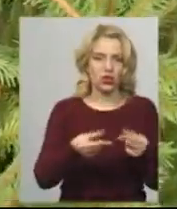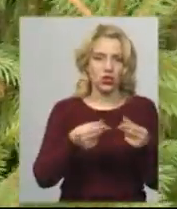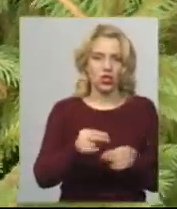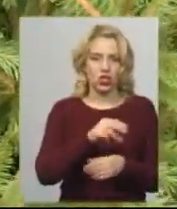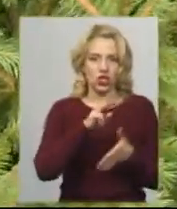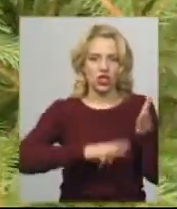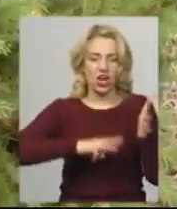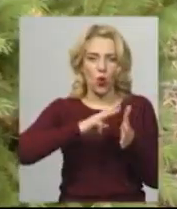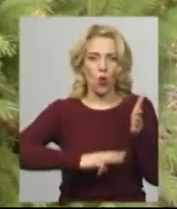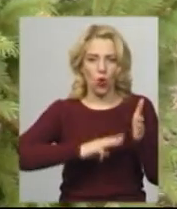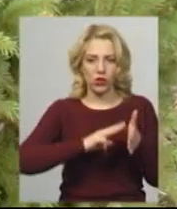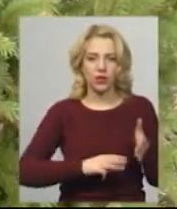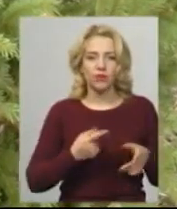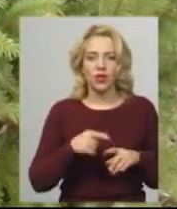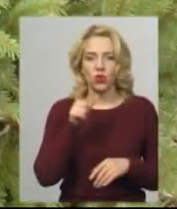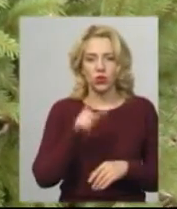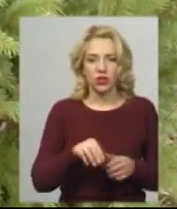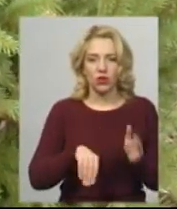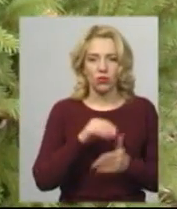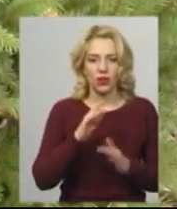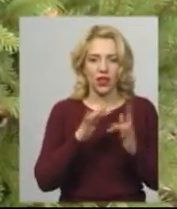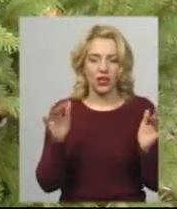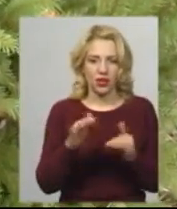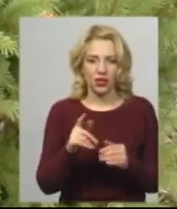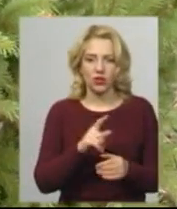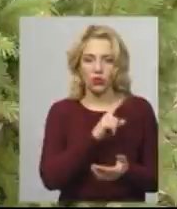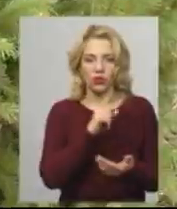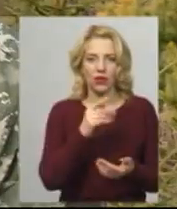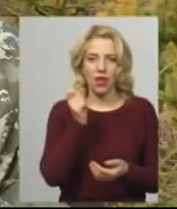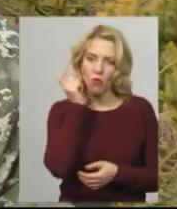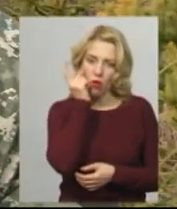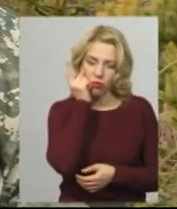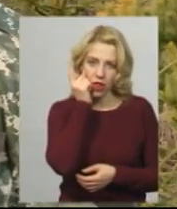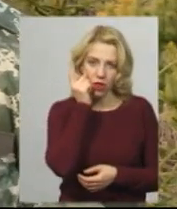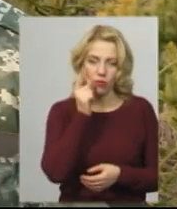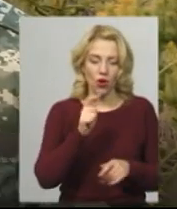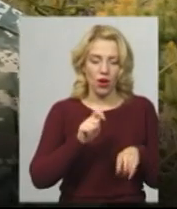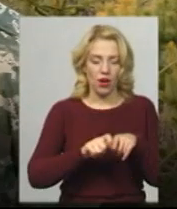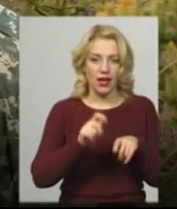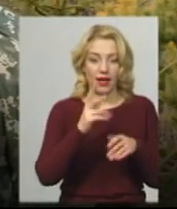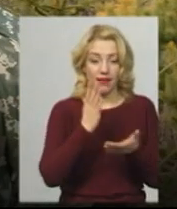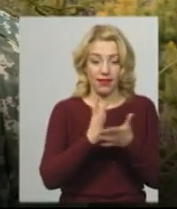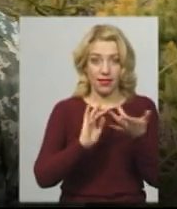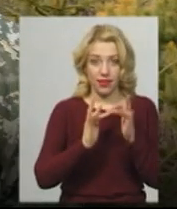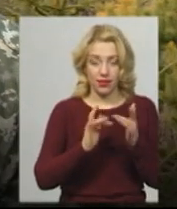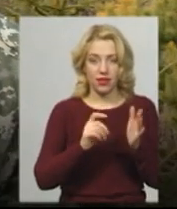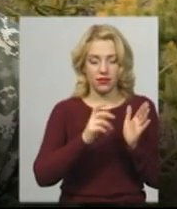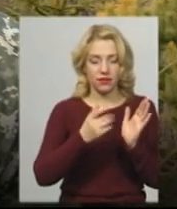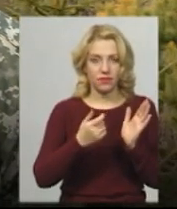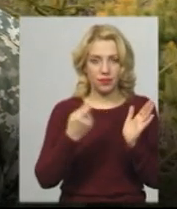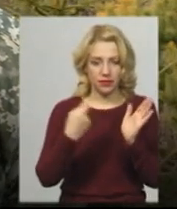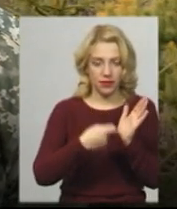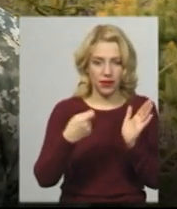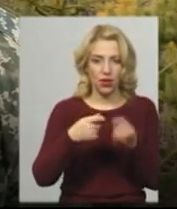штрих-кодом, додає чоловік. Людина купила ялинку, вона може в мобільному телефоні при наявності інтернету перевірити походження цієї ялинки.